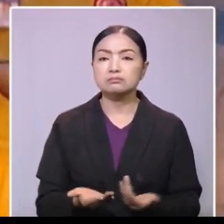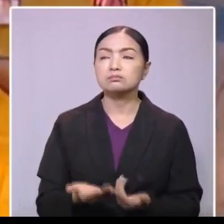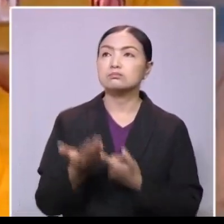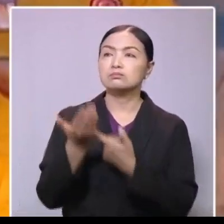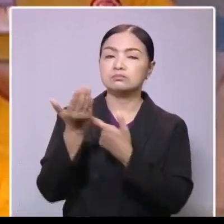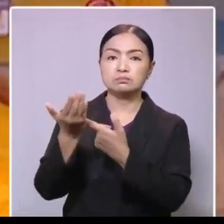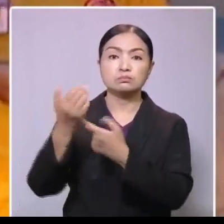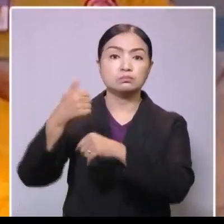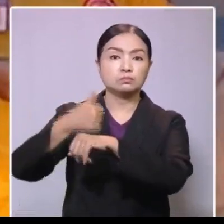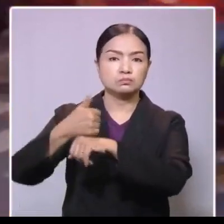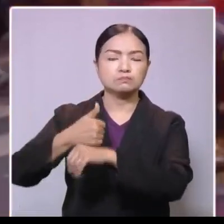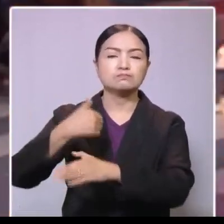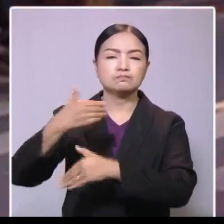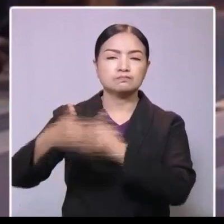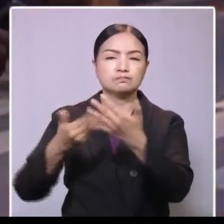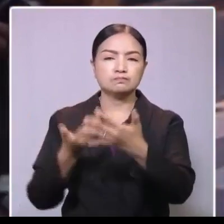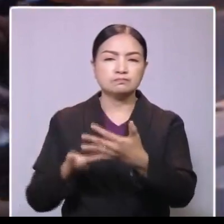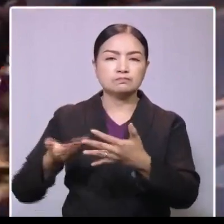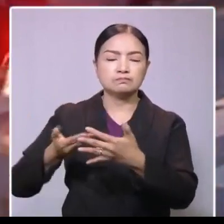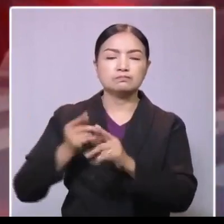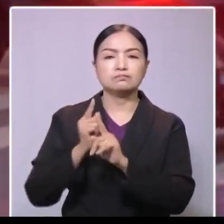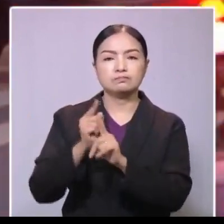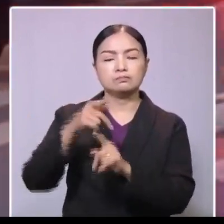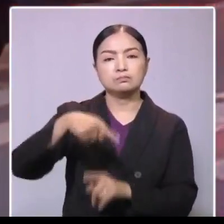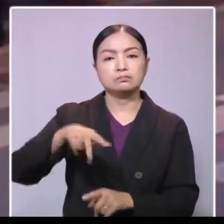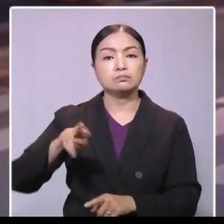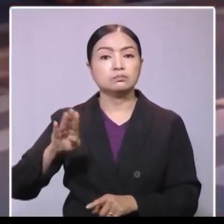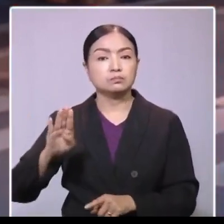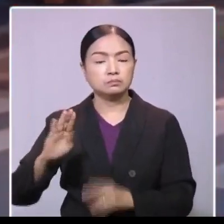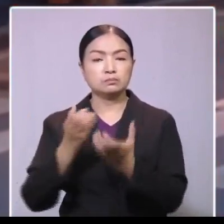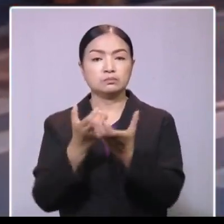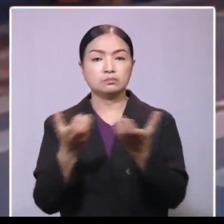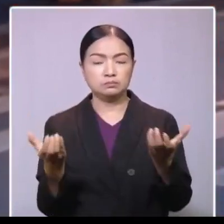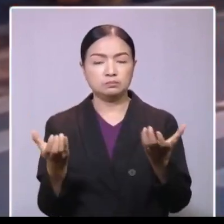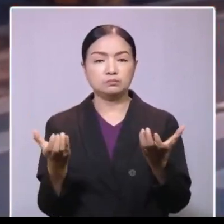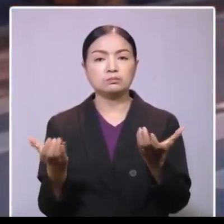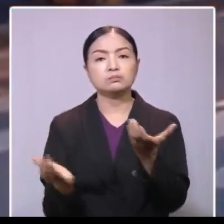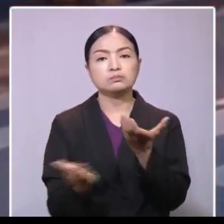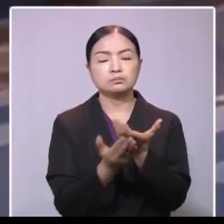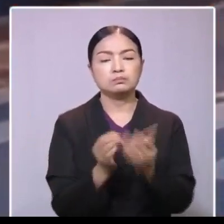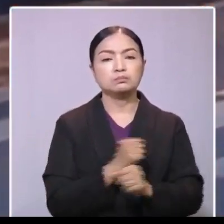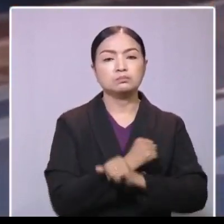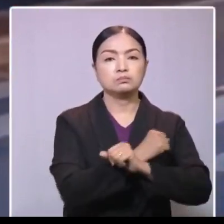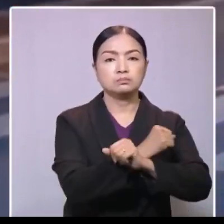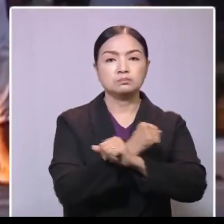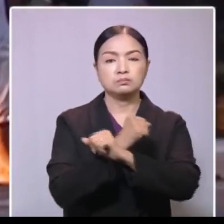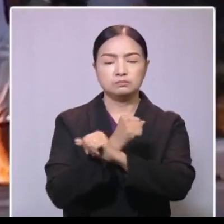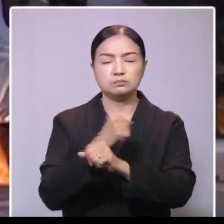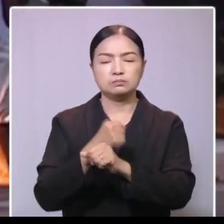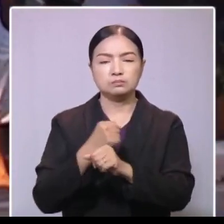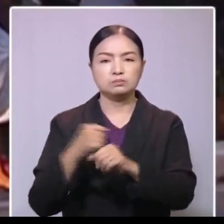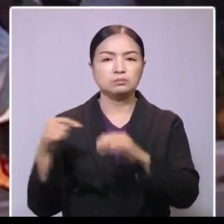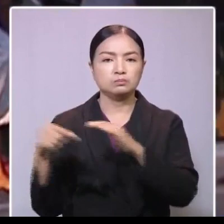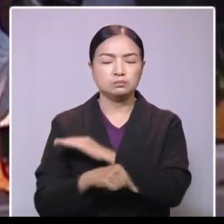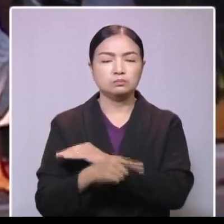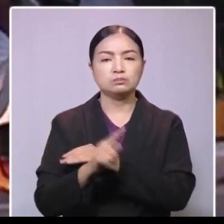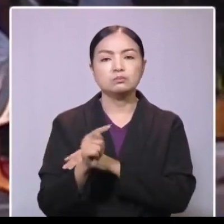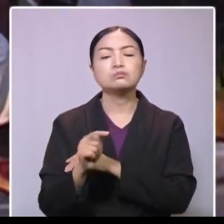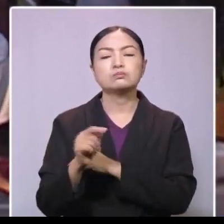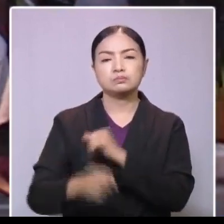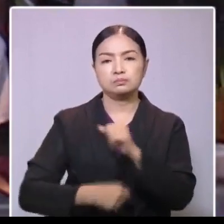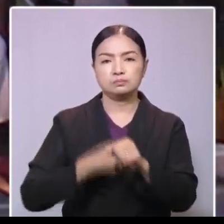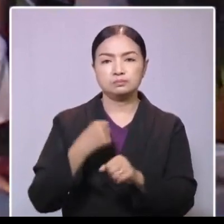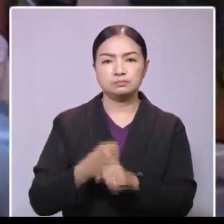บัญชาดำเนินการตามพระราชบัญญัติประกอบรัฐธรรมนูญว่าด้วยการป้องกันและปราบปรามการทุจริตพ.ศ